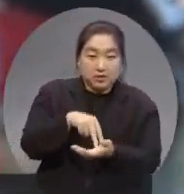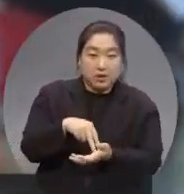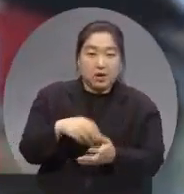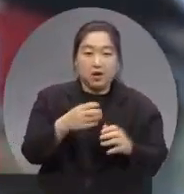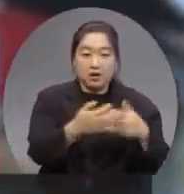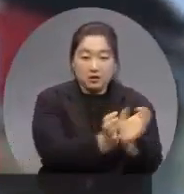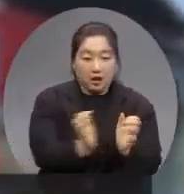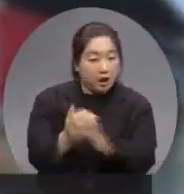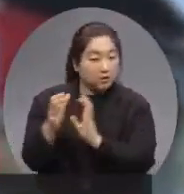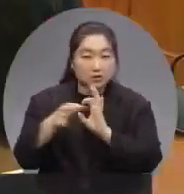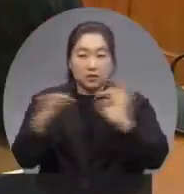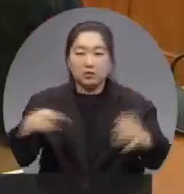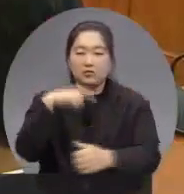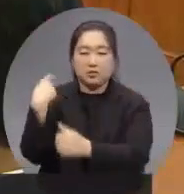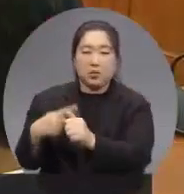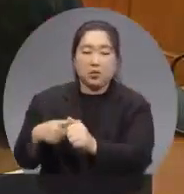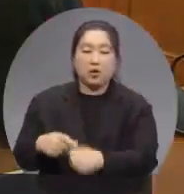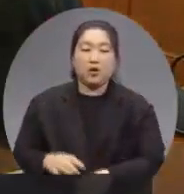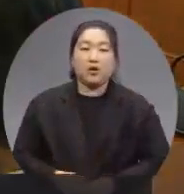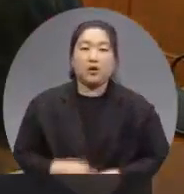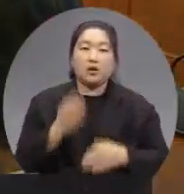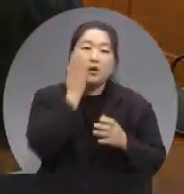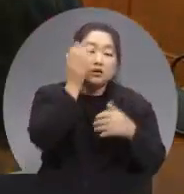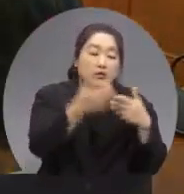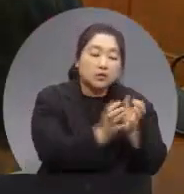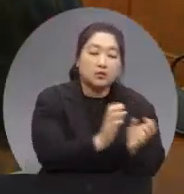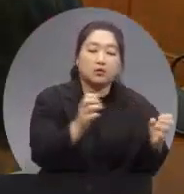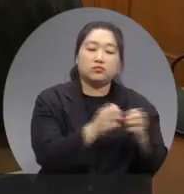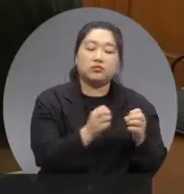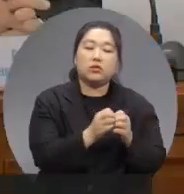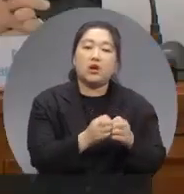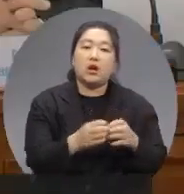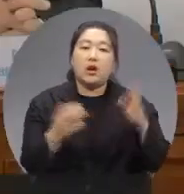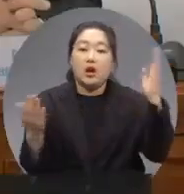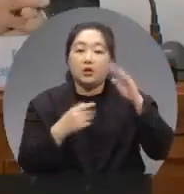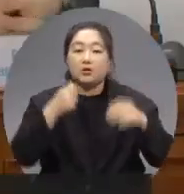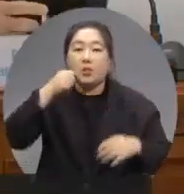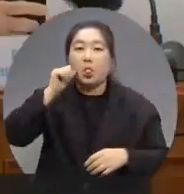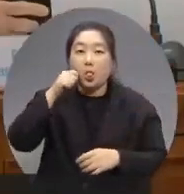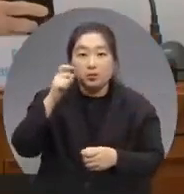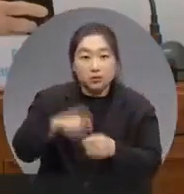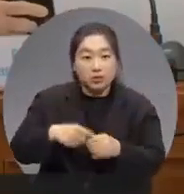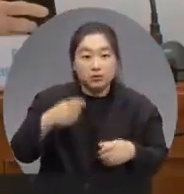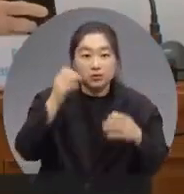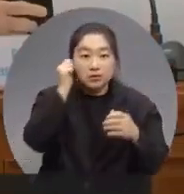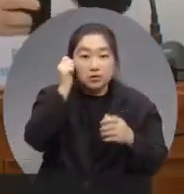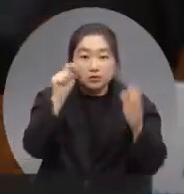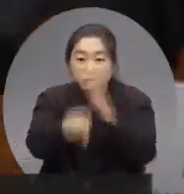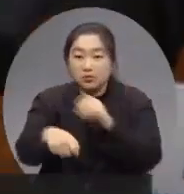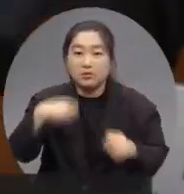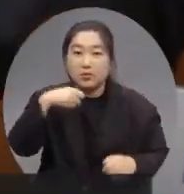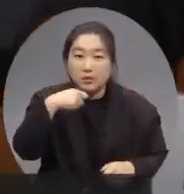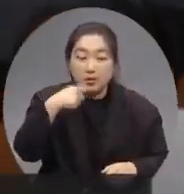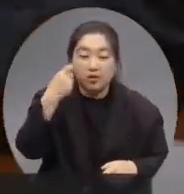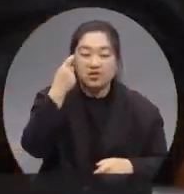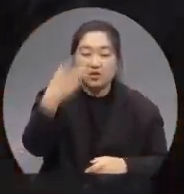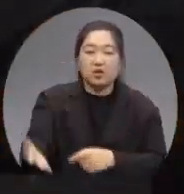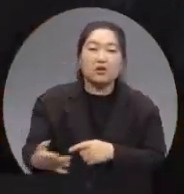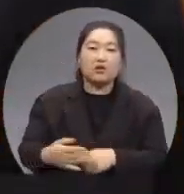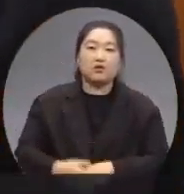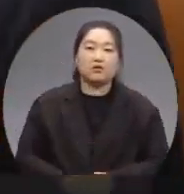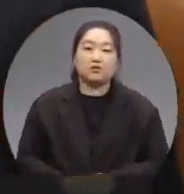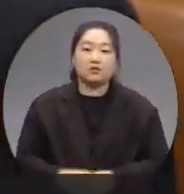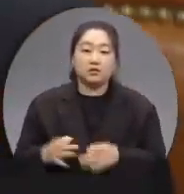여야 없는 비판이 쏟아졌습니다 더불어민주당은 논평을 내고 학생들 약 올리려고 기숙사까지 찾아가서 밥을 먹은 것이냐면서